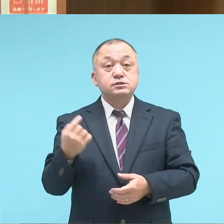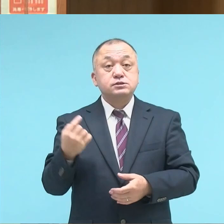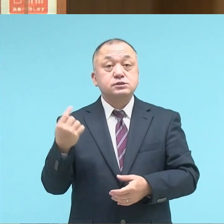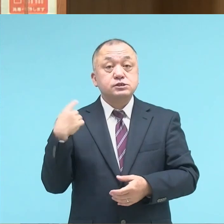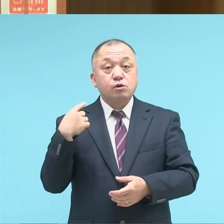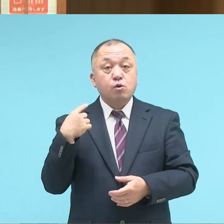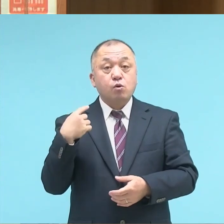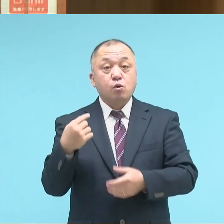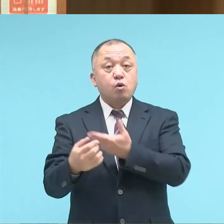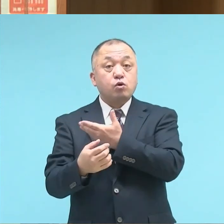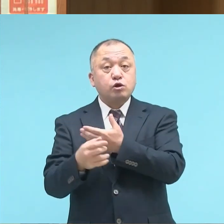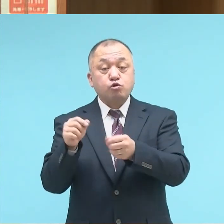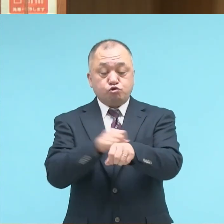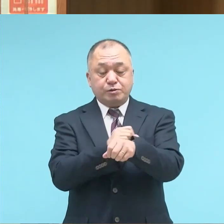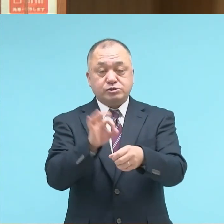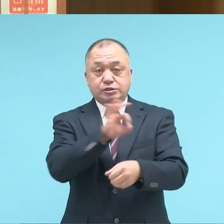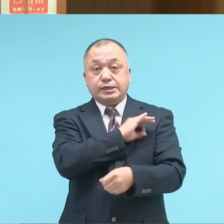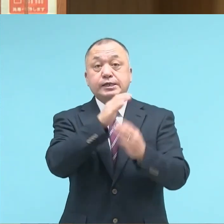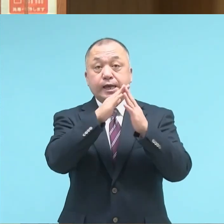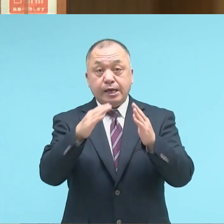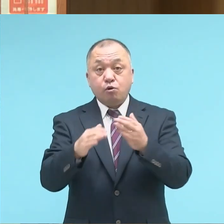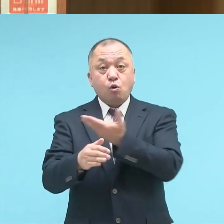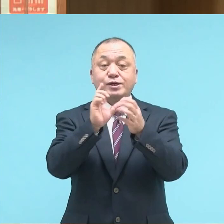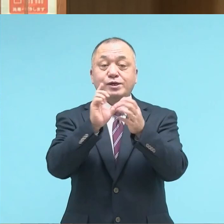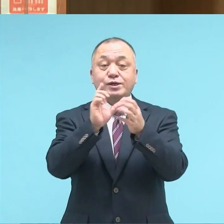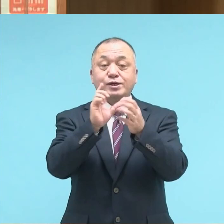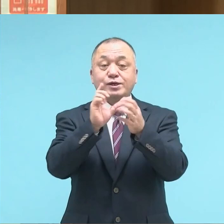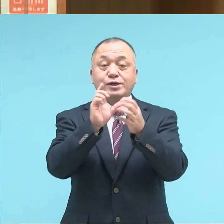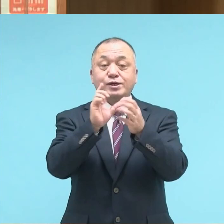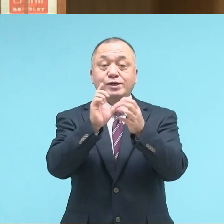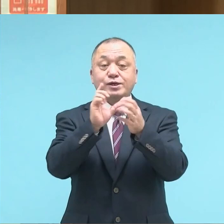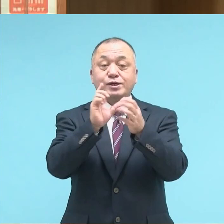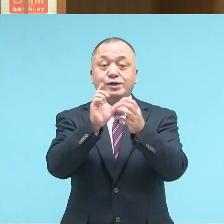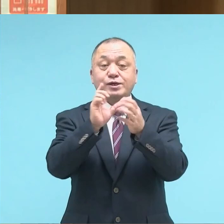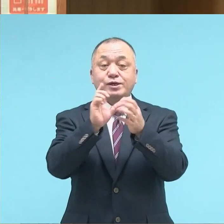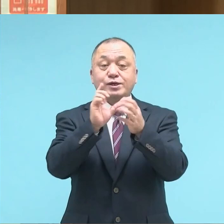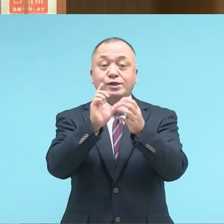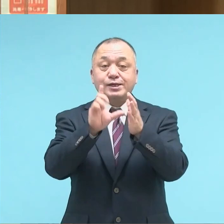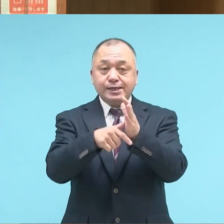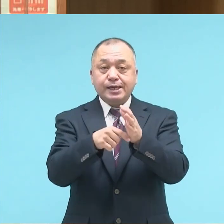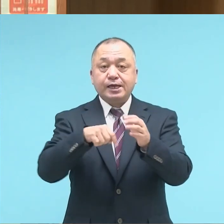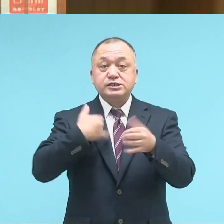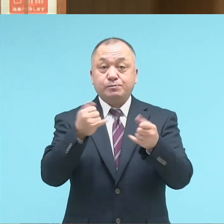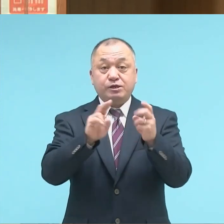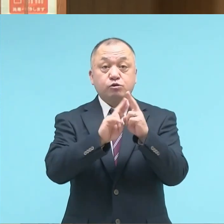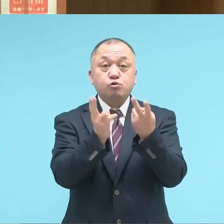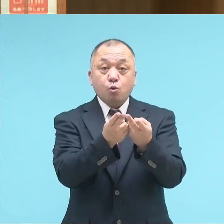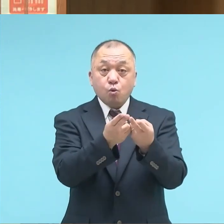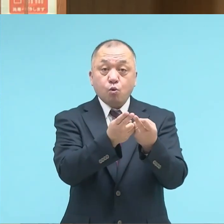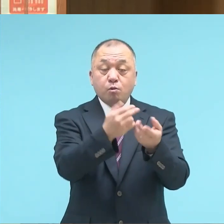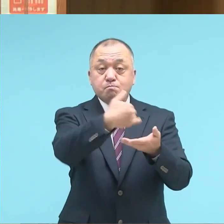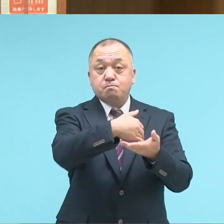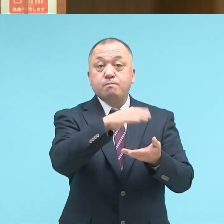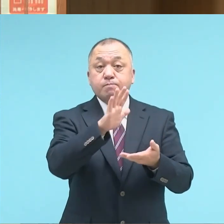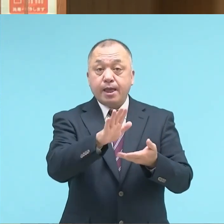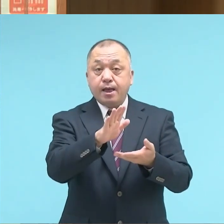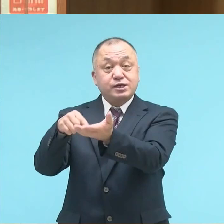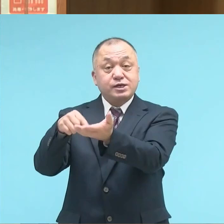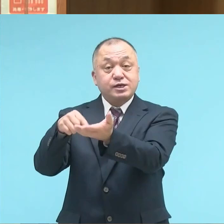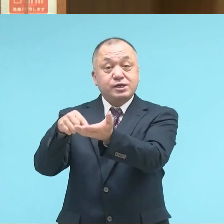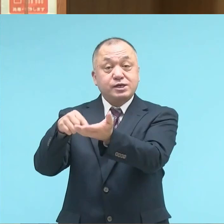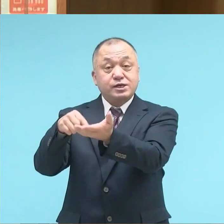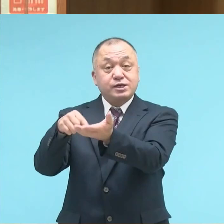事総括質疑の時に、確か自民党先生だったと思いますけども、この要請にあたっての出口戦略